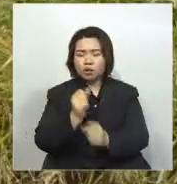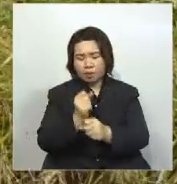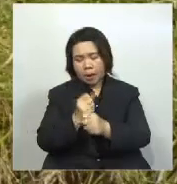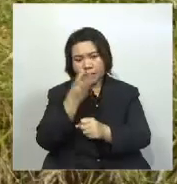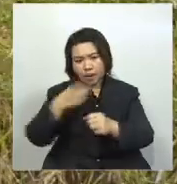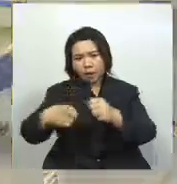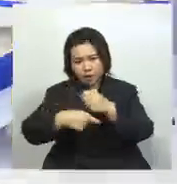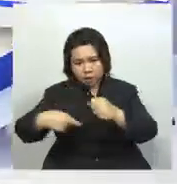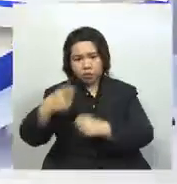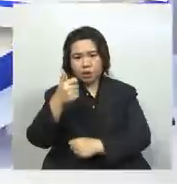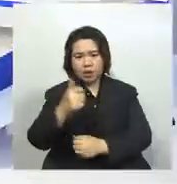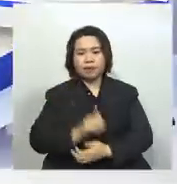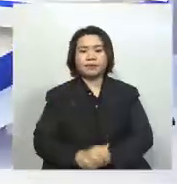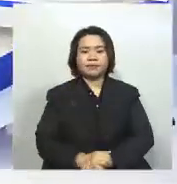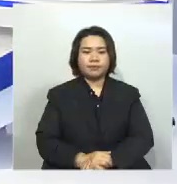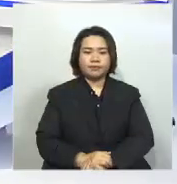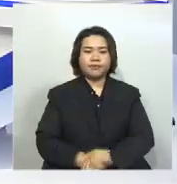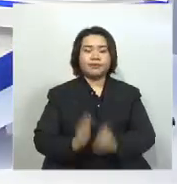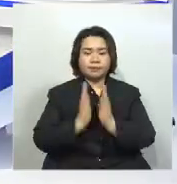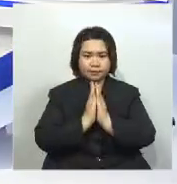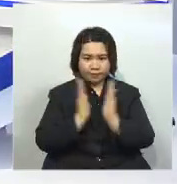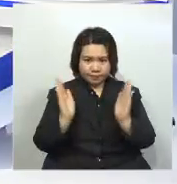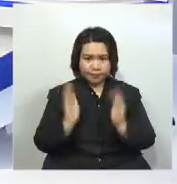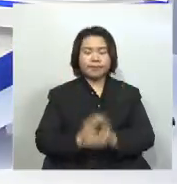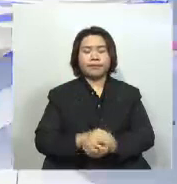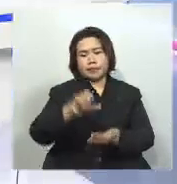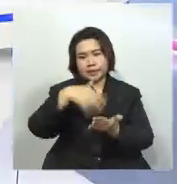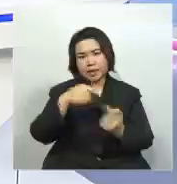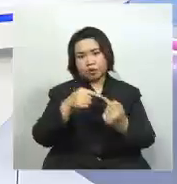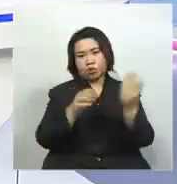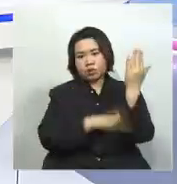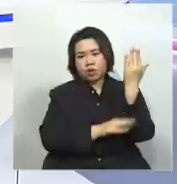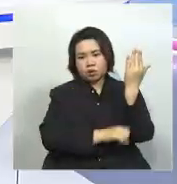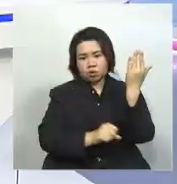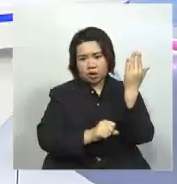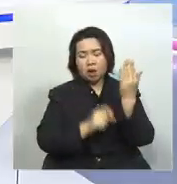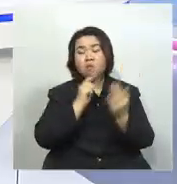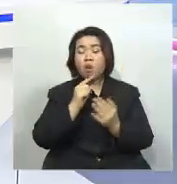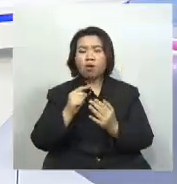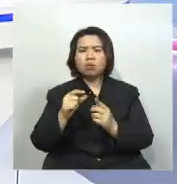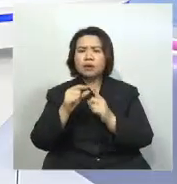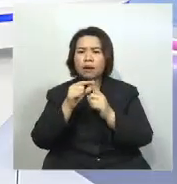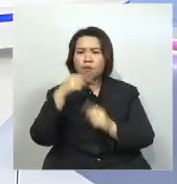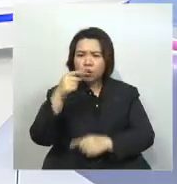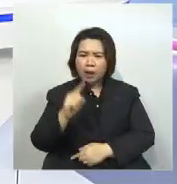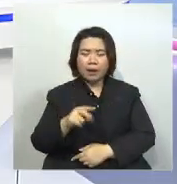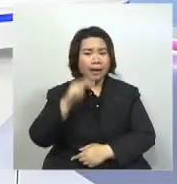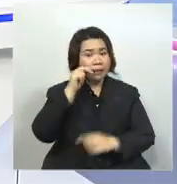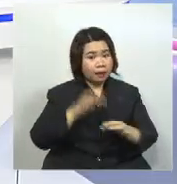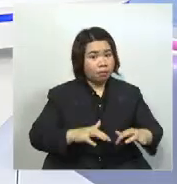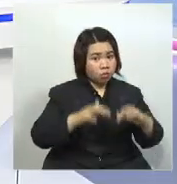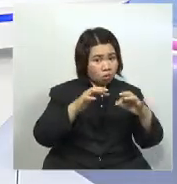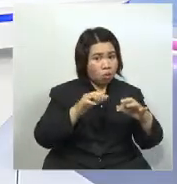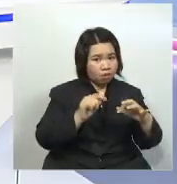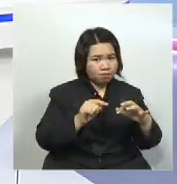ยวค่ะ ขอบคุณคุณมาสุภานักสิงห์นะครับรายงานจากสงขลาเมื่อกี้มีคำพูดจากชาวนาบอกว่าน้ำท่วมสักแ